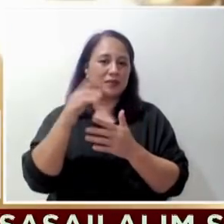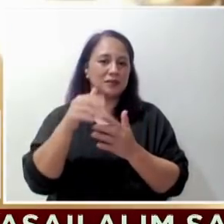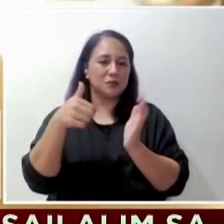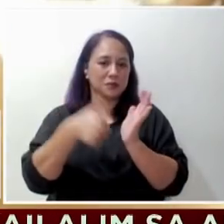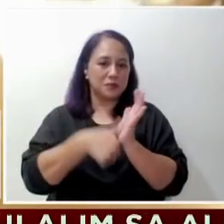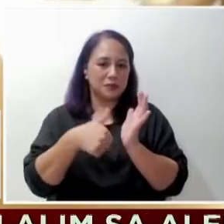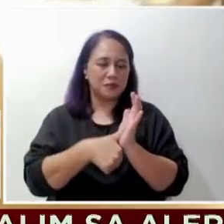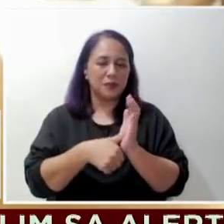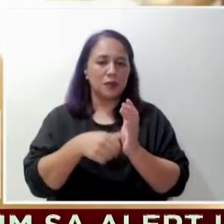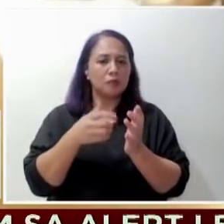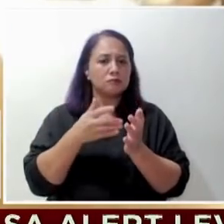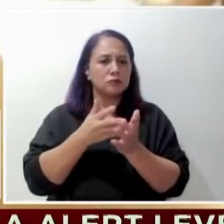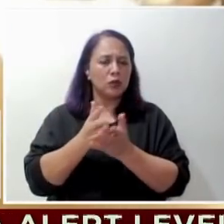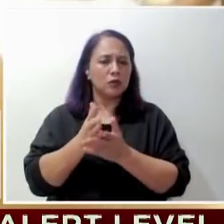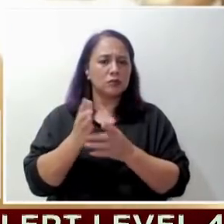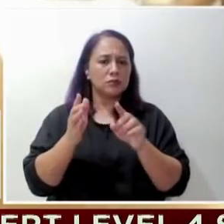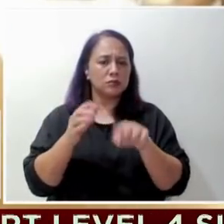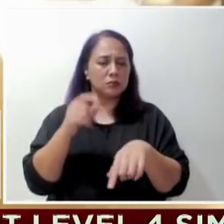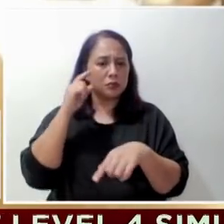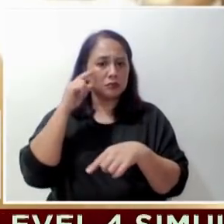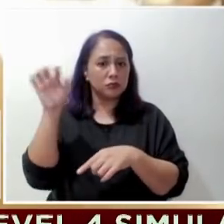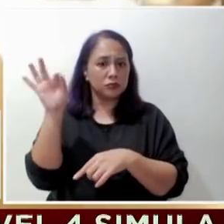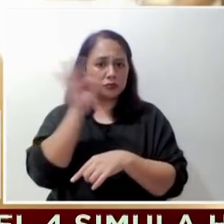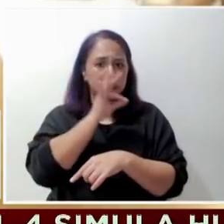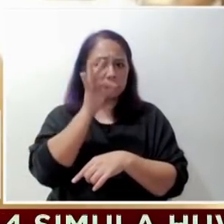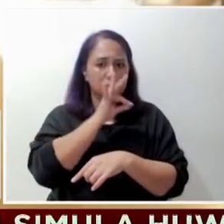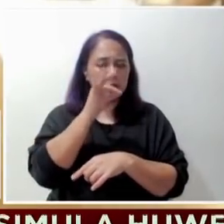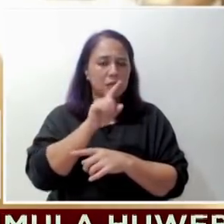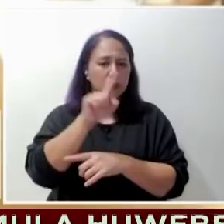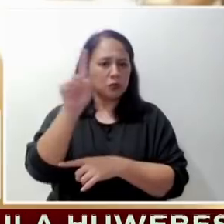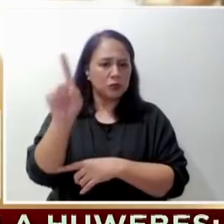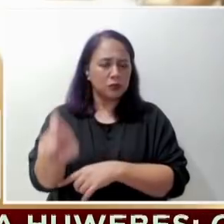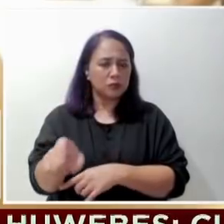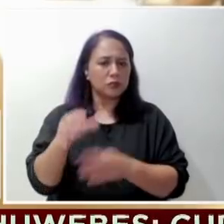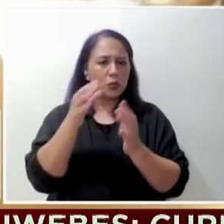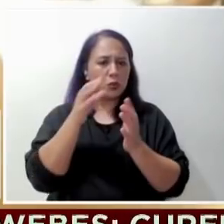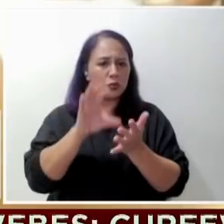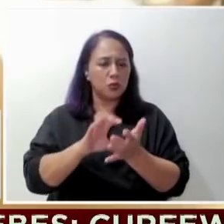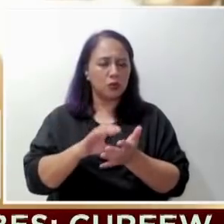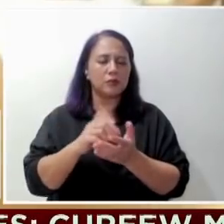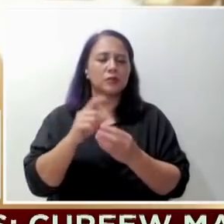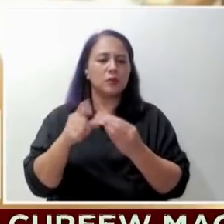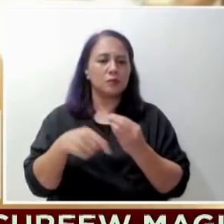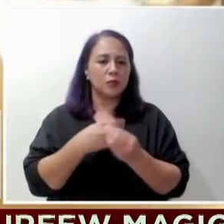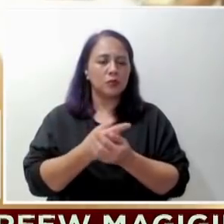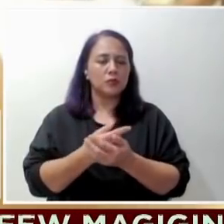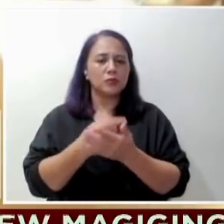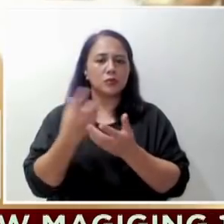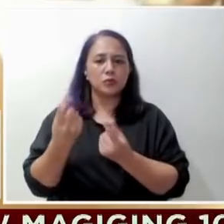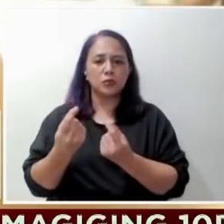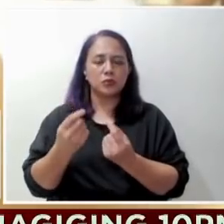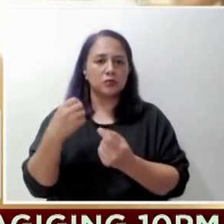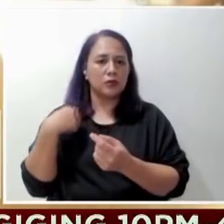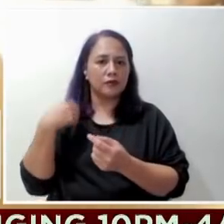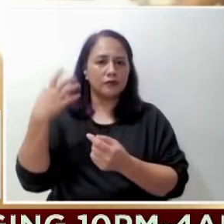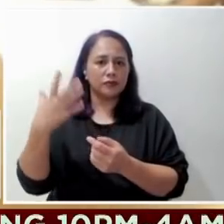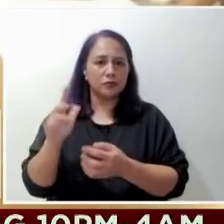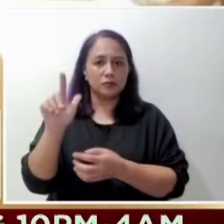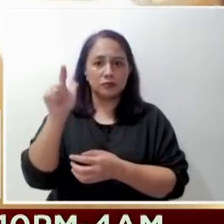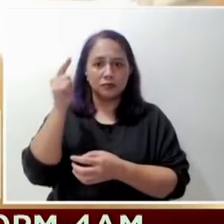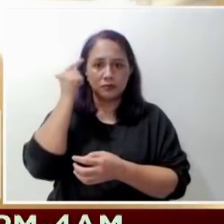Karapatan din daw ni Quibuloy bilang isang Pilipino na magtanong o magkomento tungkol sa mga gawain ng mga opisyal ng